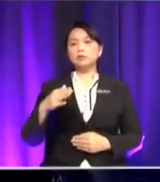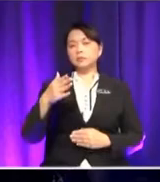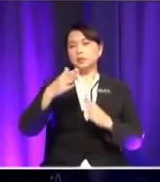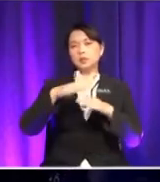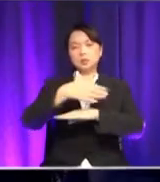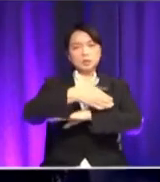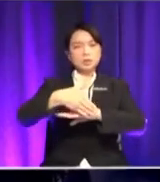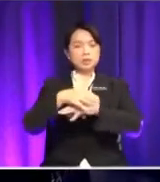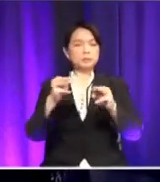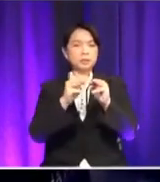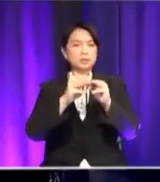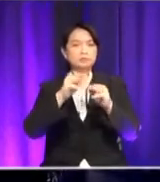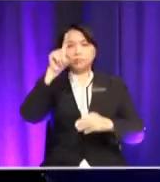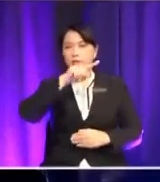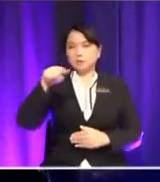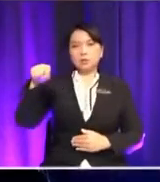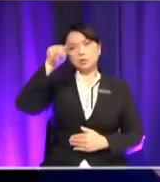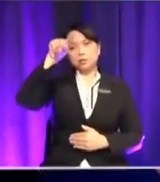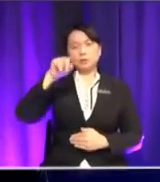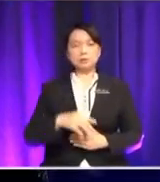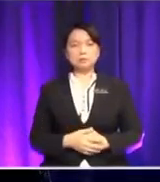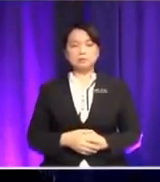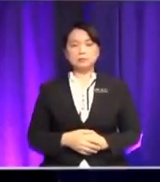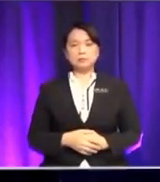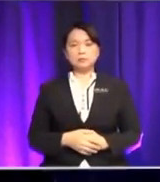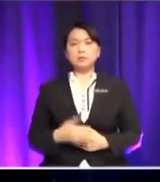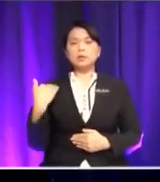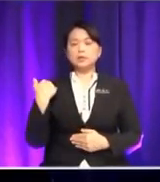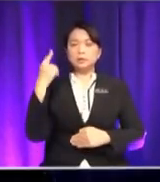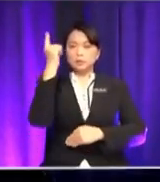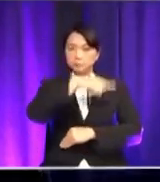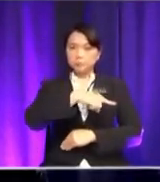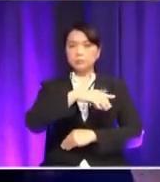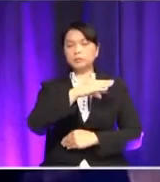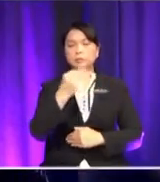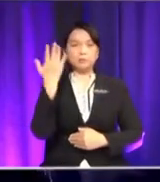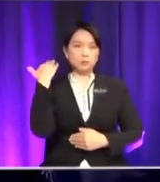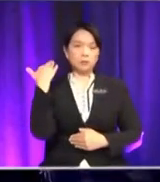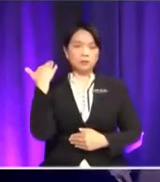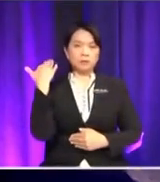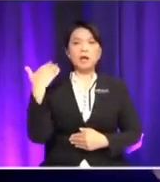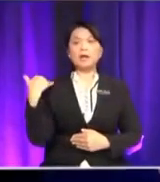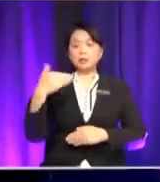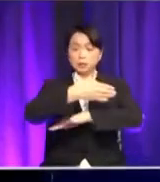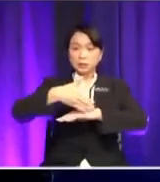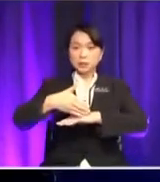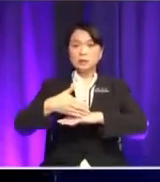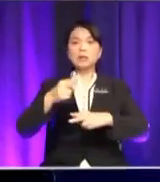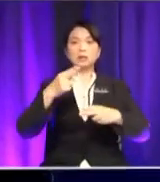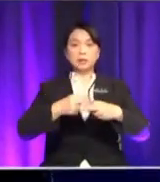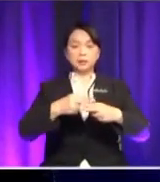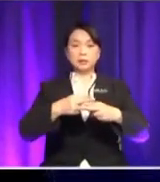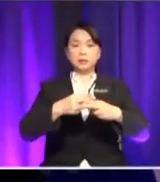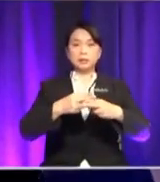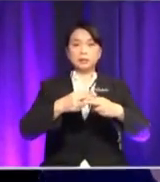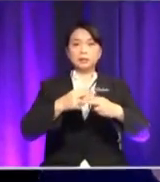jadi kecuraman di sebelah Sisi di sebelah hadapan dan belakang Oke ini dinamakan bumbu